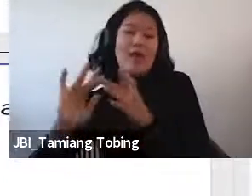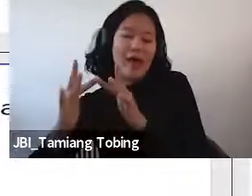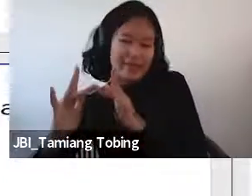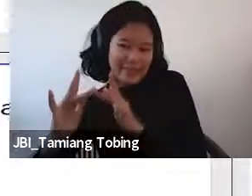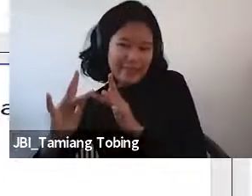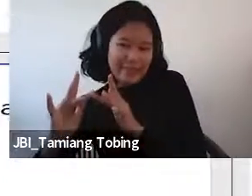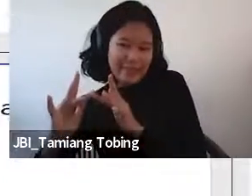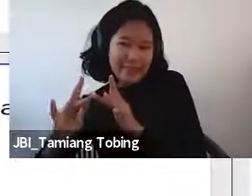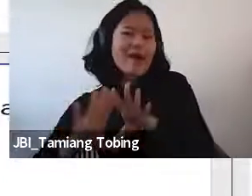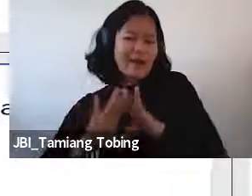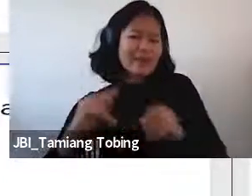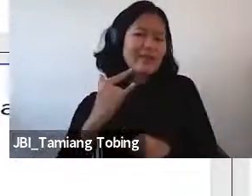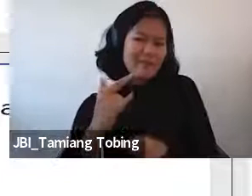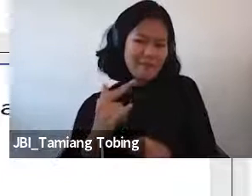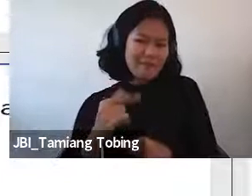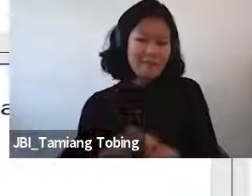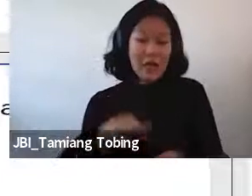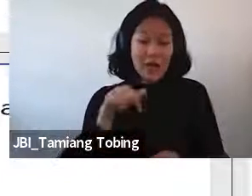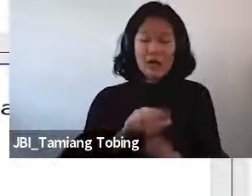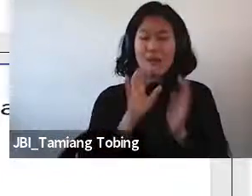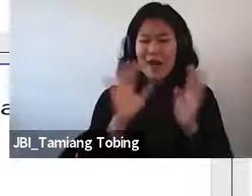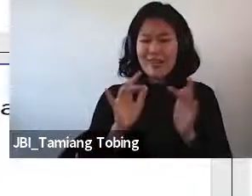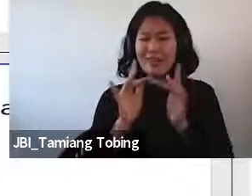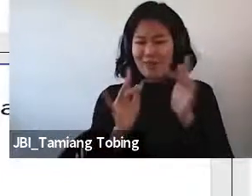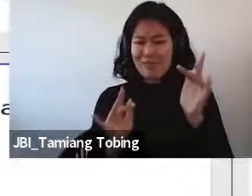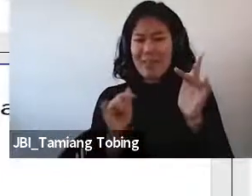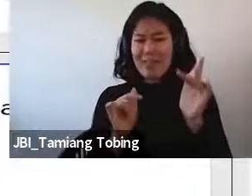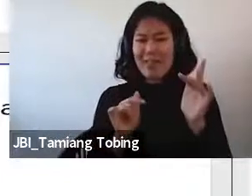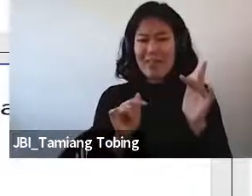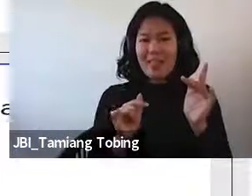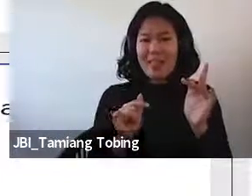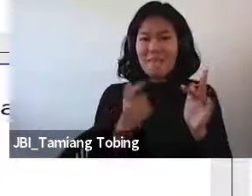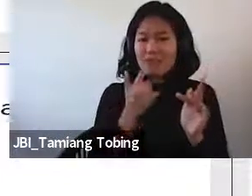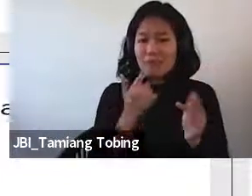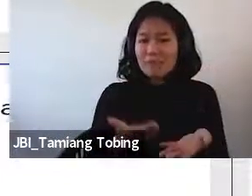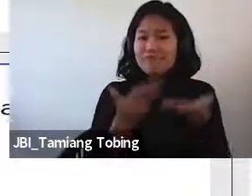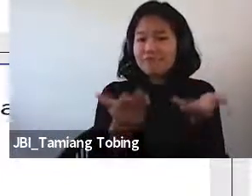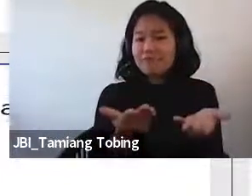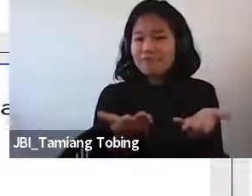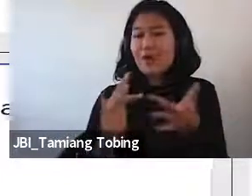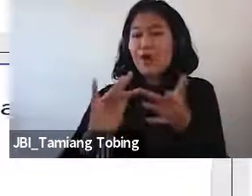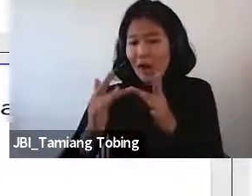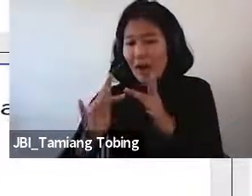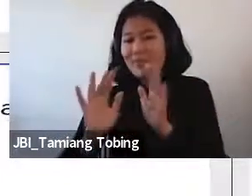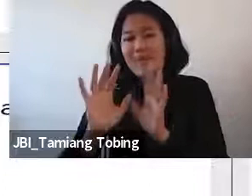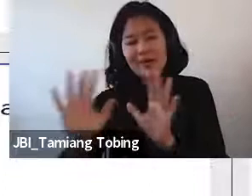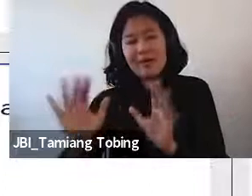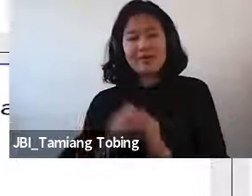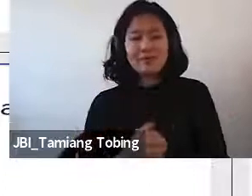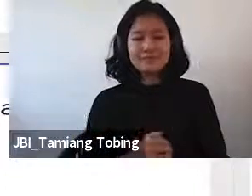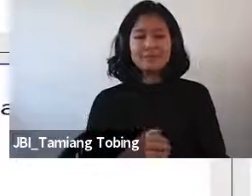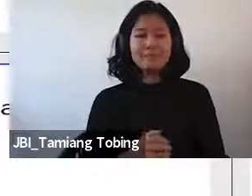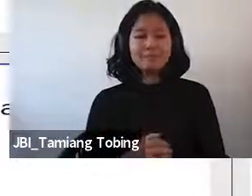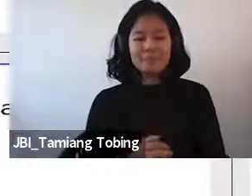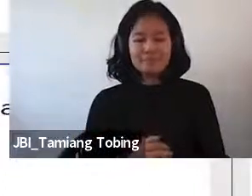saat ini memang marak ya sektor informal yang memberikan pelayanan secara online. Nah,